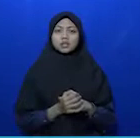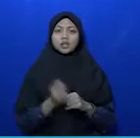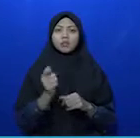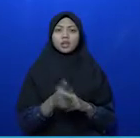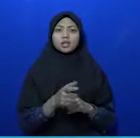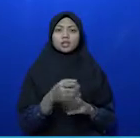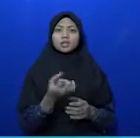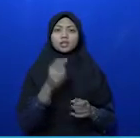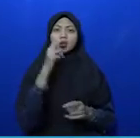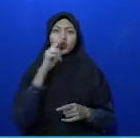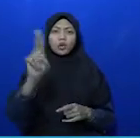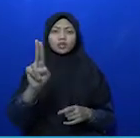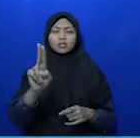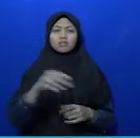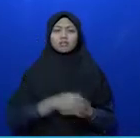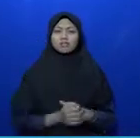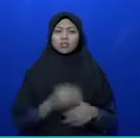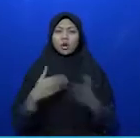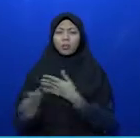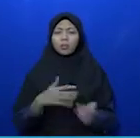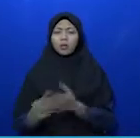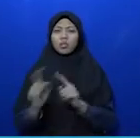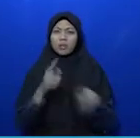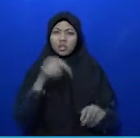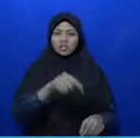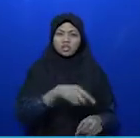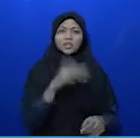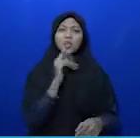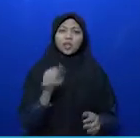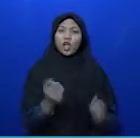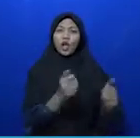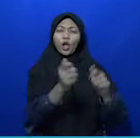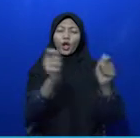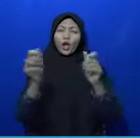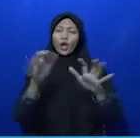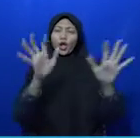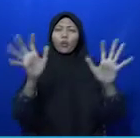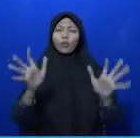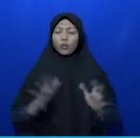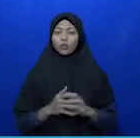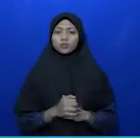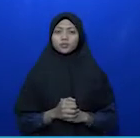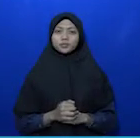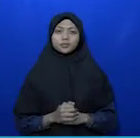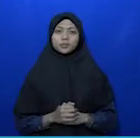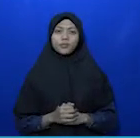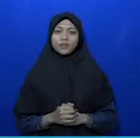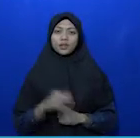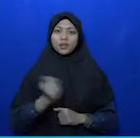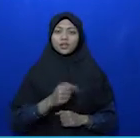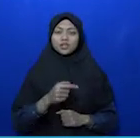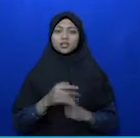Tapi ya ini adalah situasi dinamika. Saya nggak masalah, tetapi yang jelas ini bisa dijelaskan. Yang jelas ini